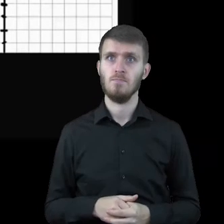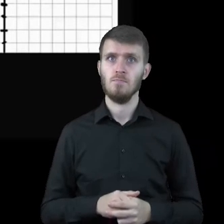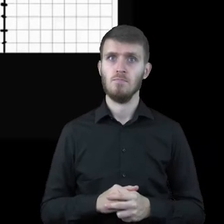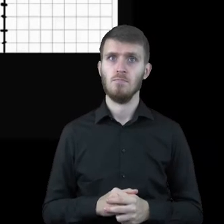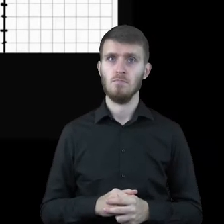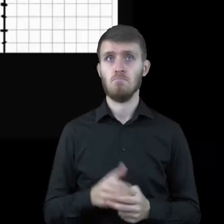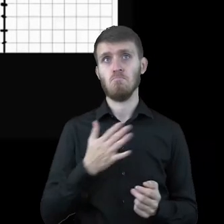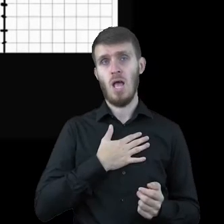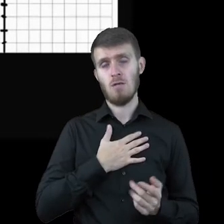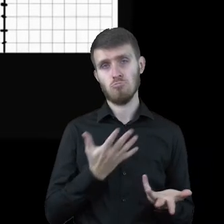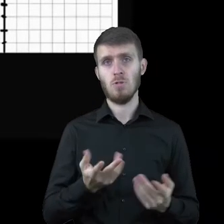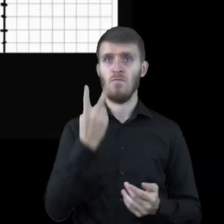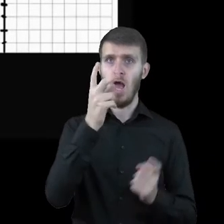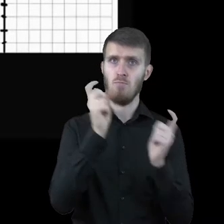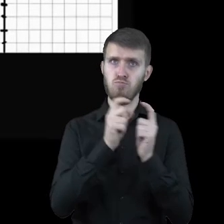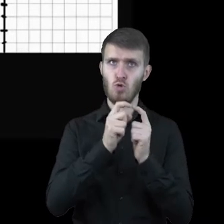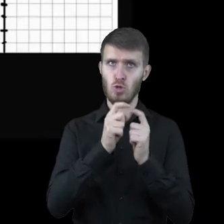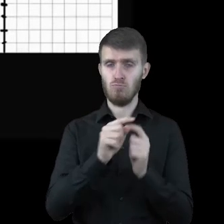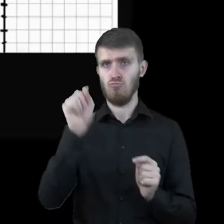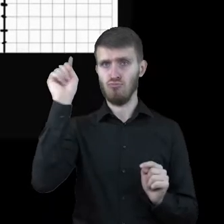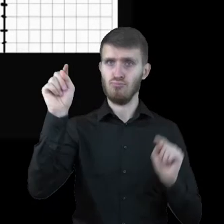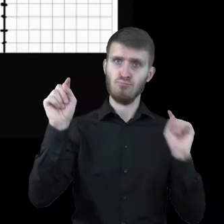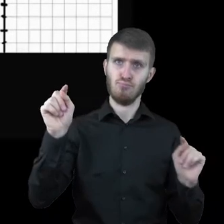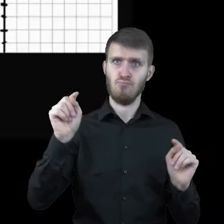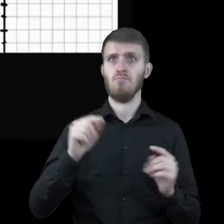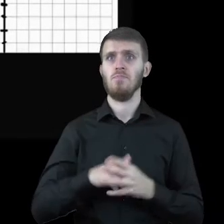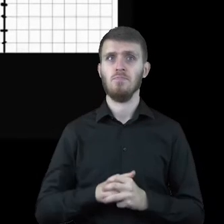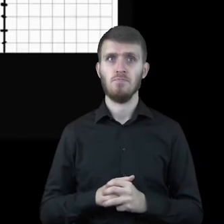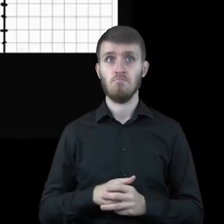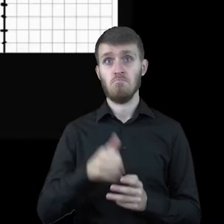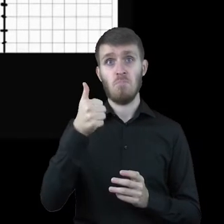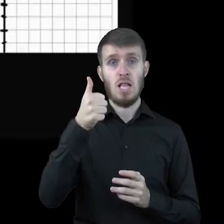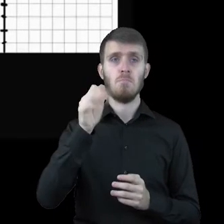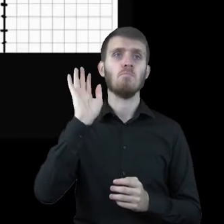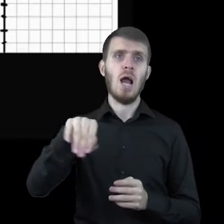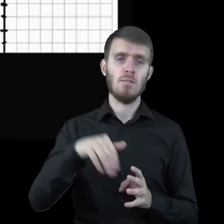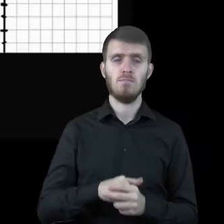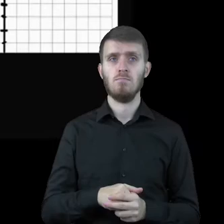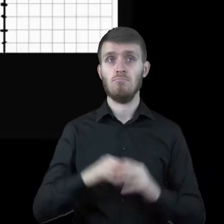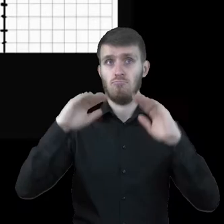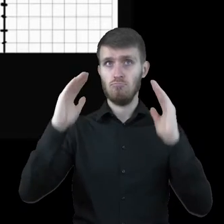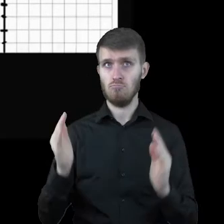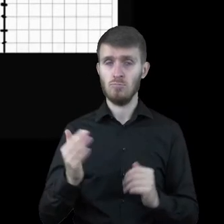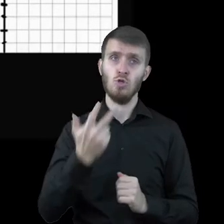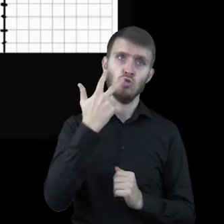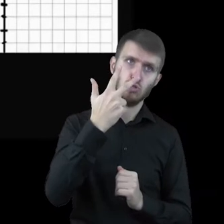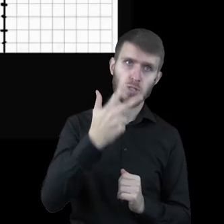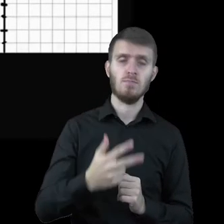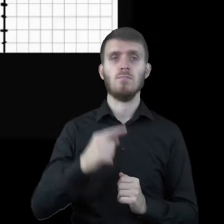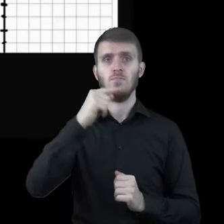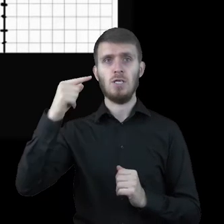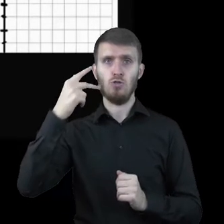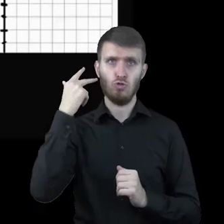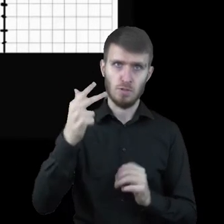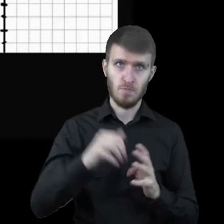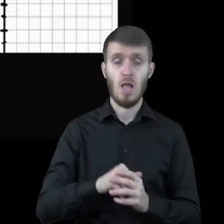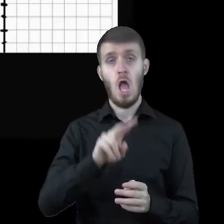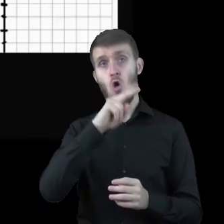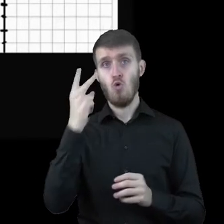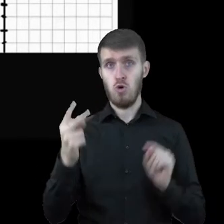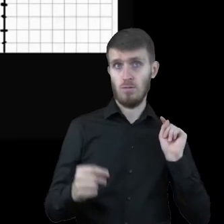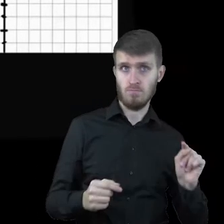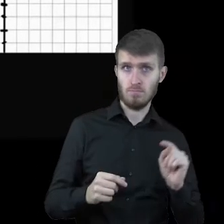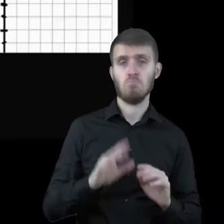No i zacznijmy od przykładu. Powiedzmy, że mamy dwa punkty. Jeden ma współrzędne 3 minus 3,